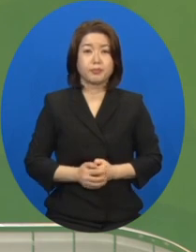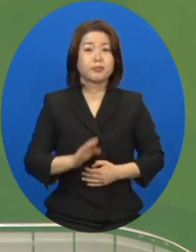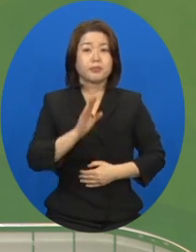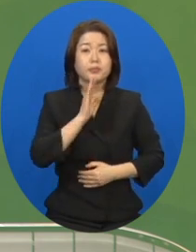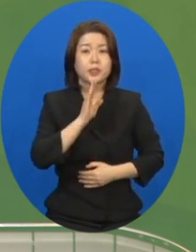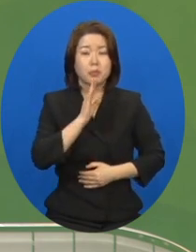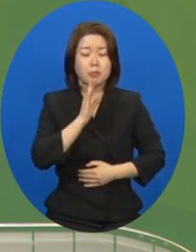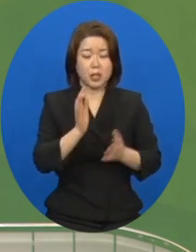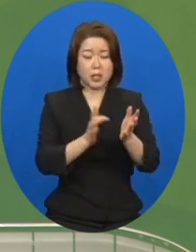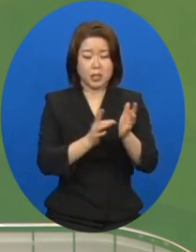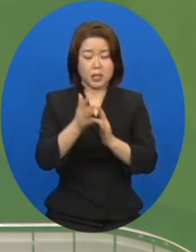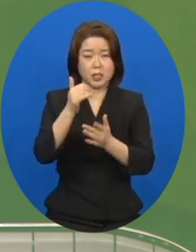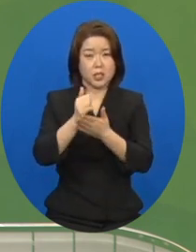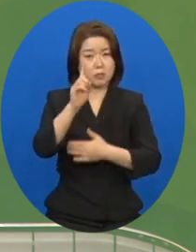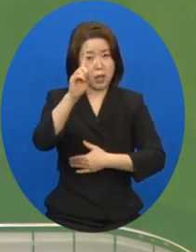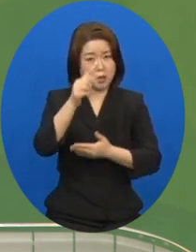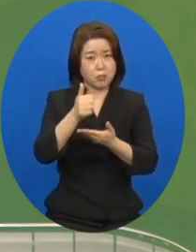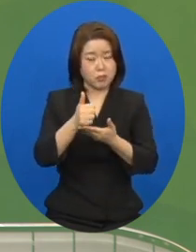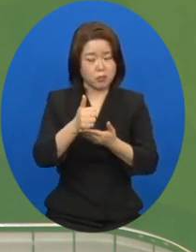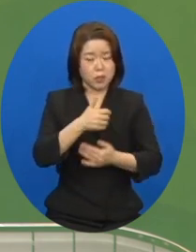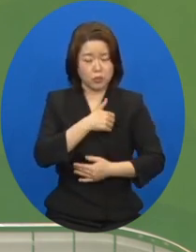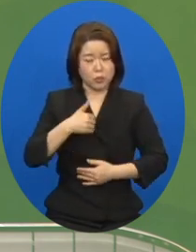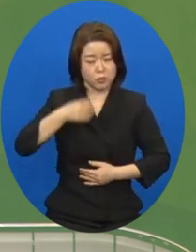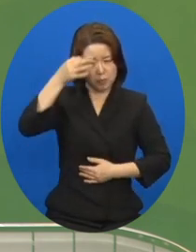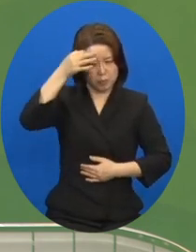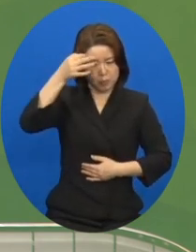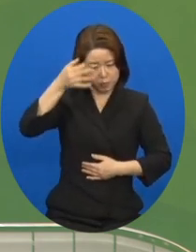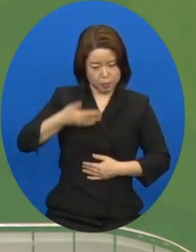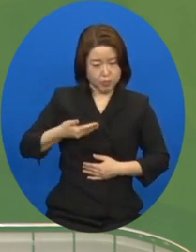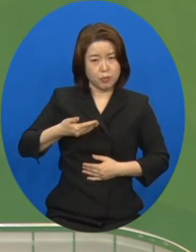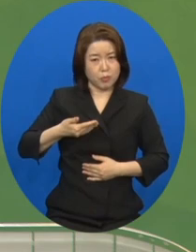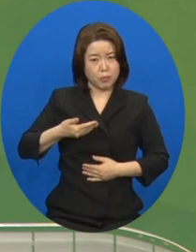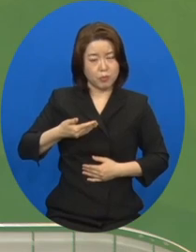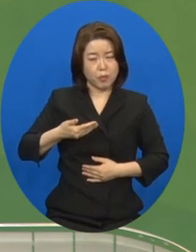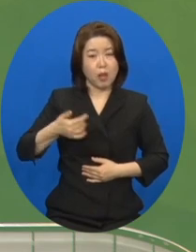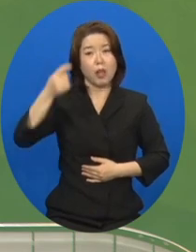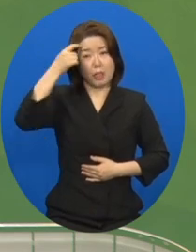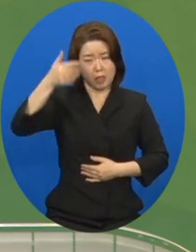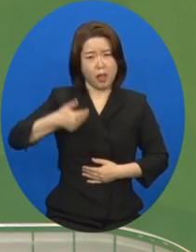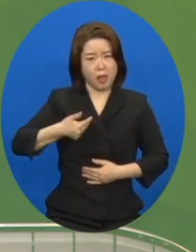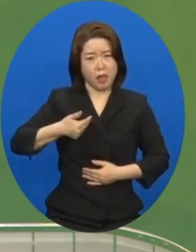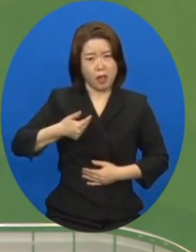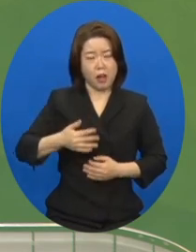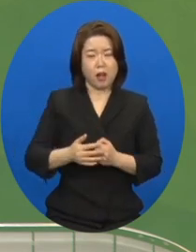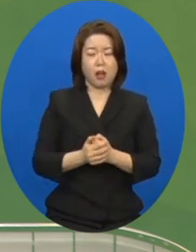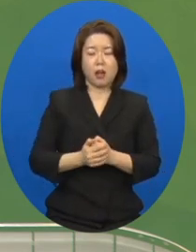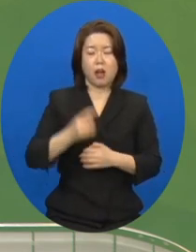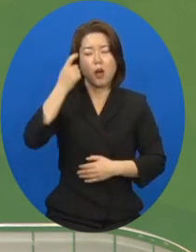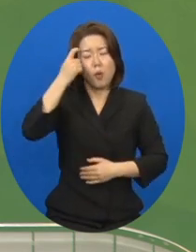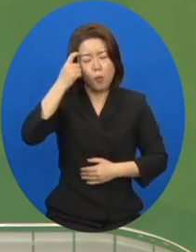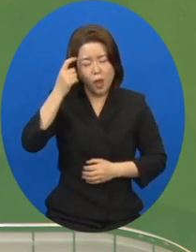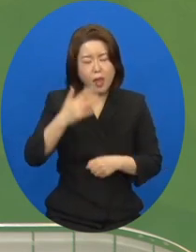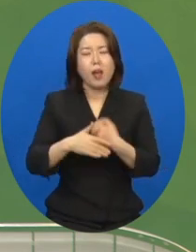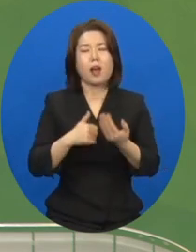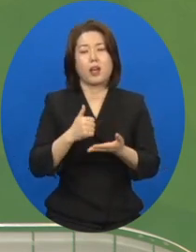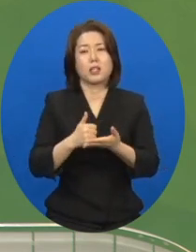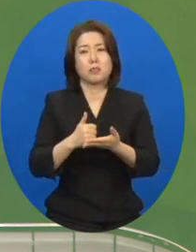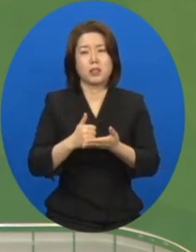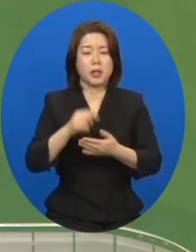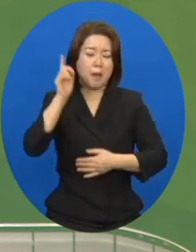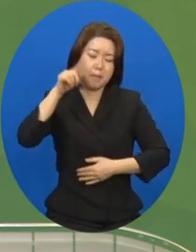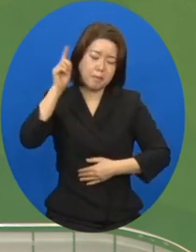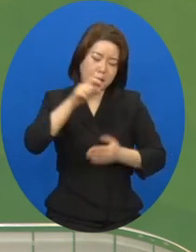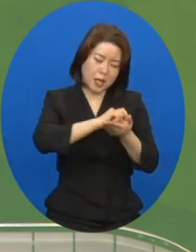정말 예수님 한 분이면 충분한 거냐? 그 질문이 오는 거예요. 그래서 왜 하나님께서 저에게 매일